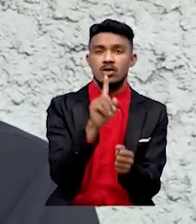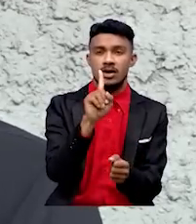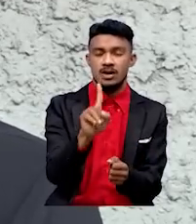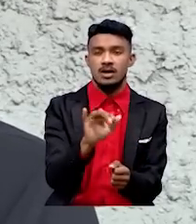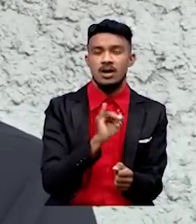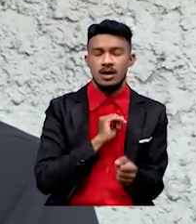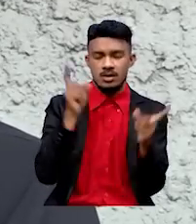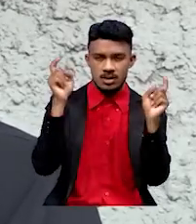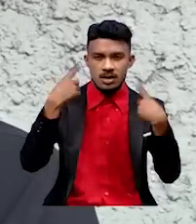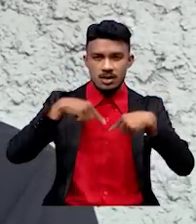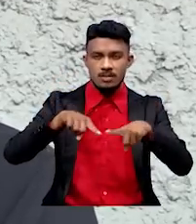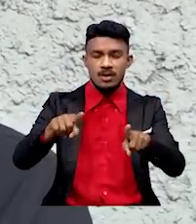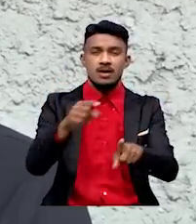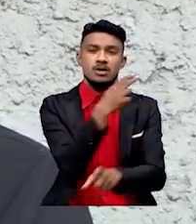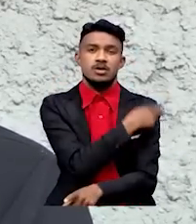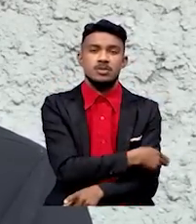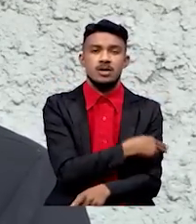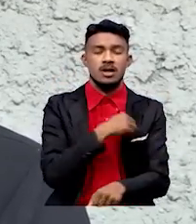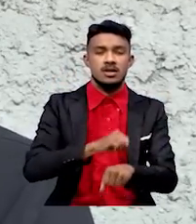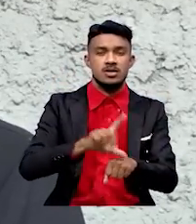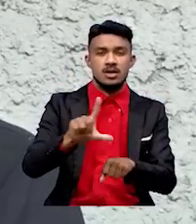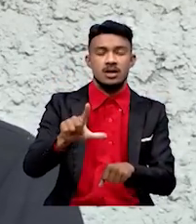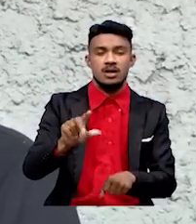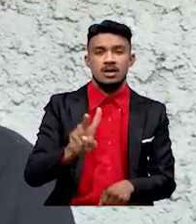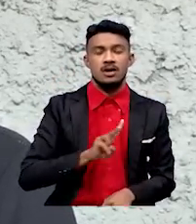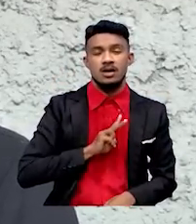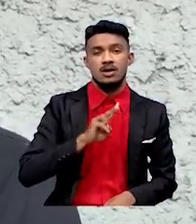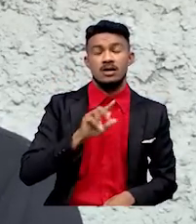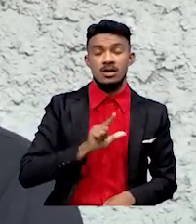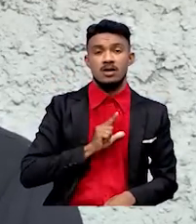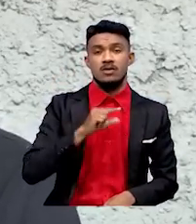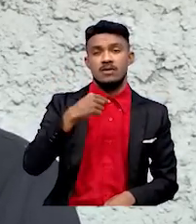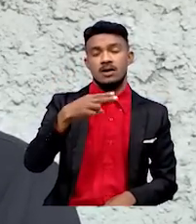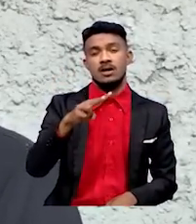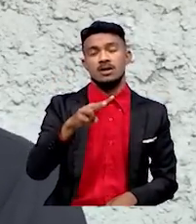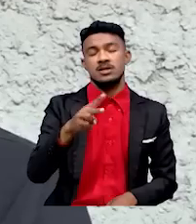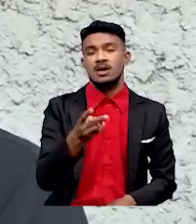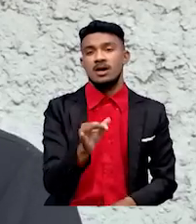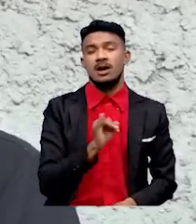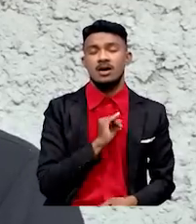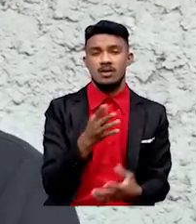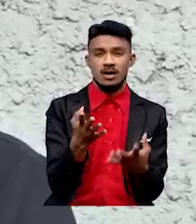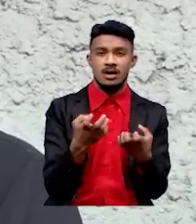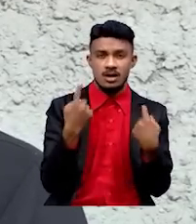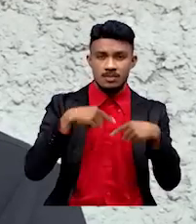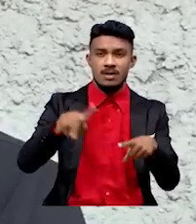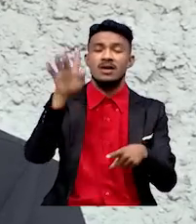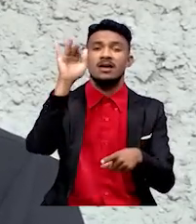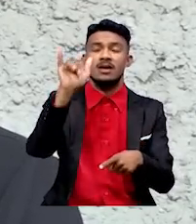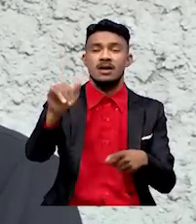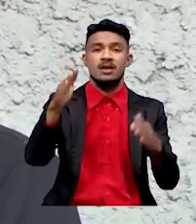perahu barasi sentur hospital nasional AMGV. Doktor sekoku perahu kerja advice sendiri tambah awak ras